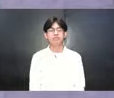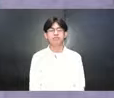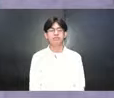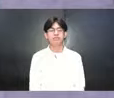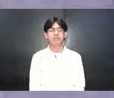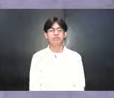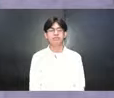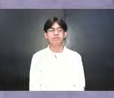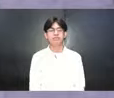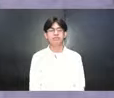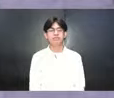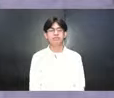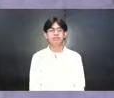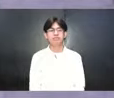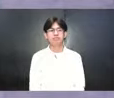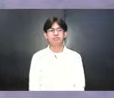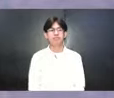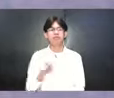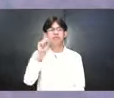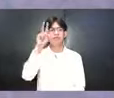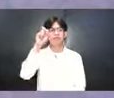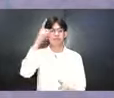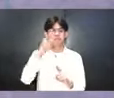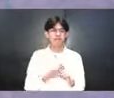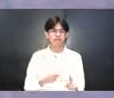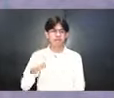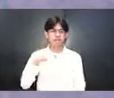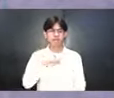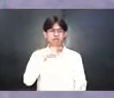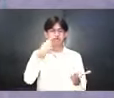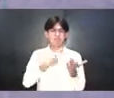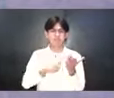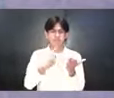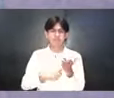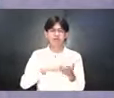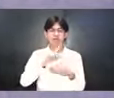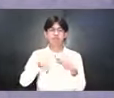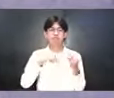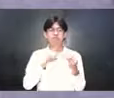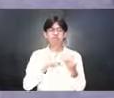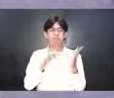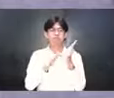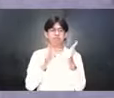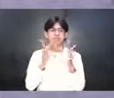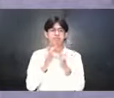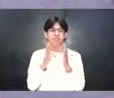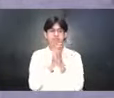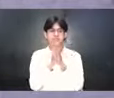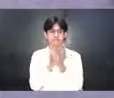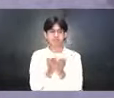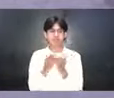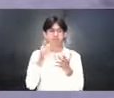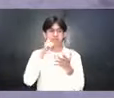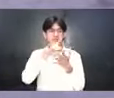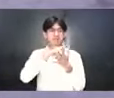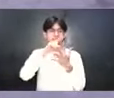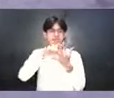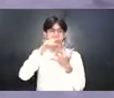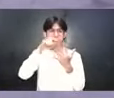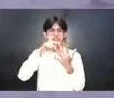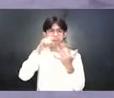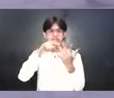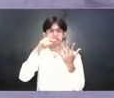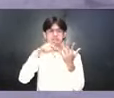For the last 12 months, we were able to unpack the first 4 books of the